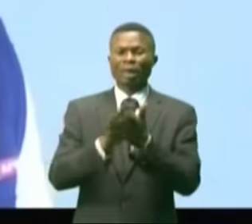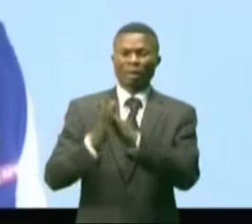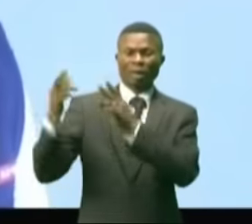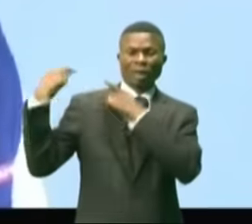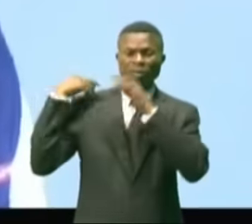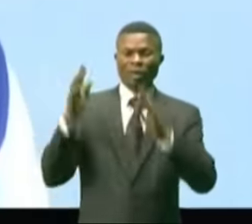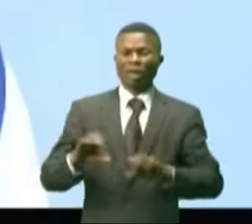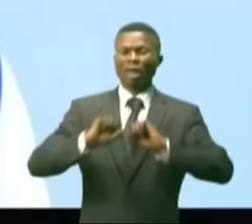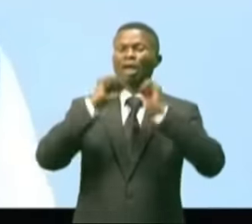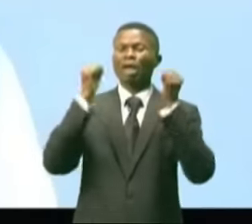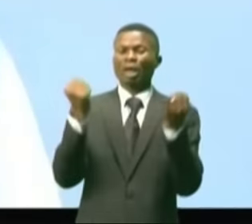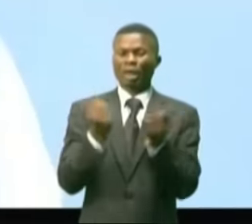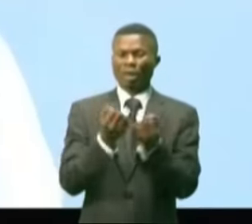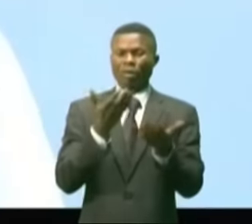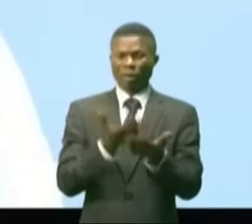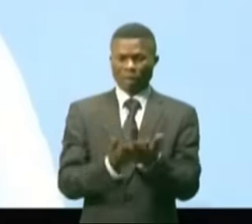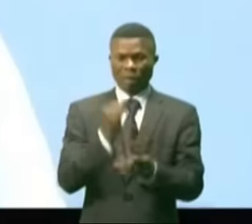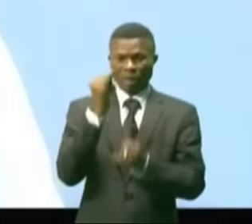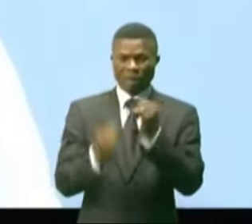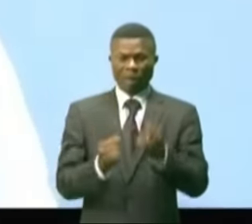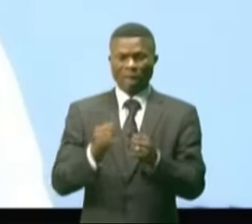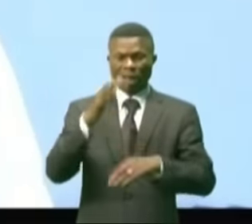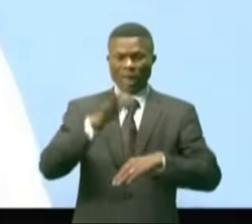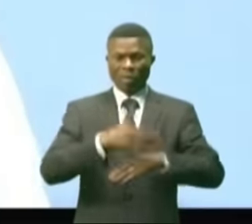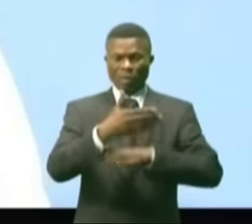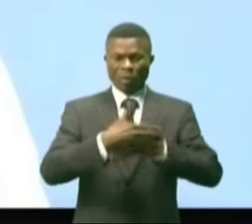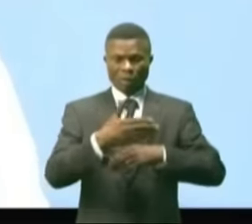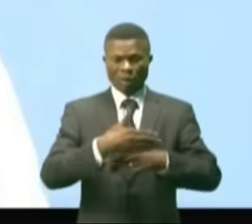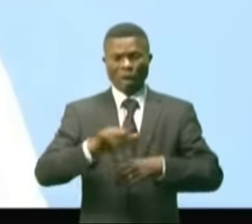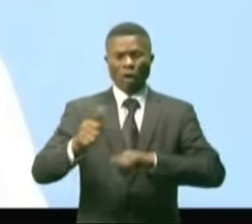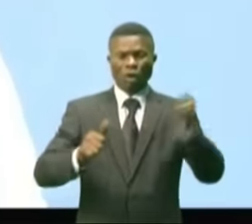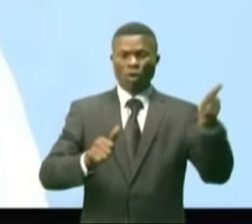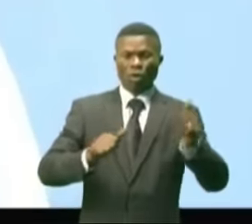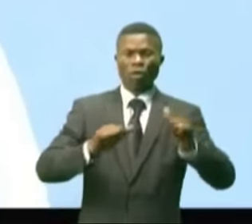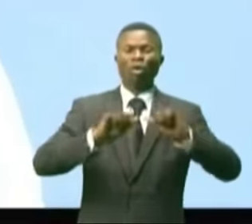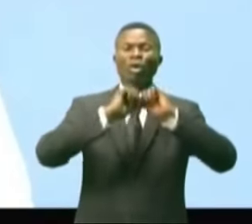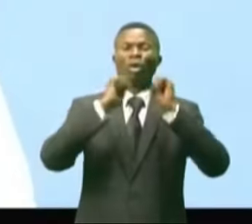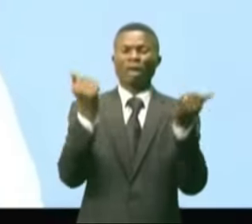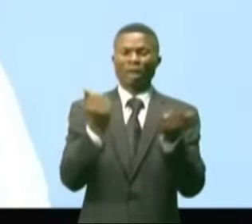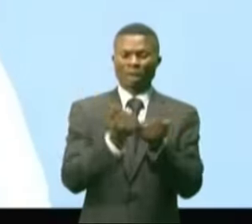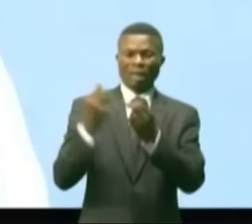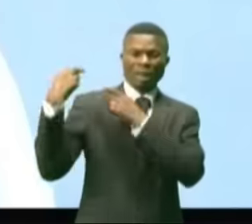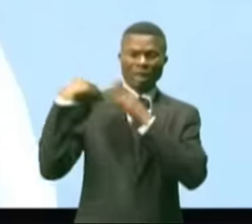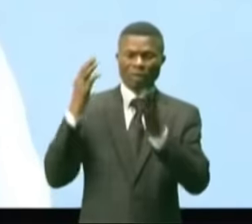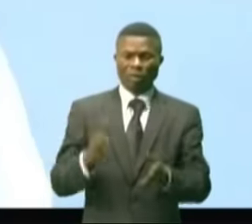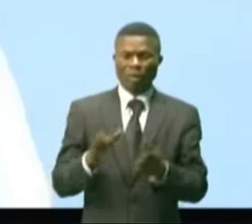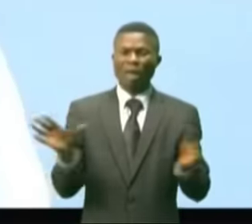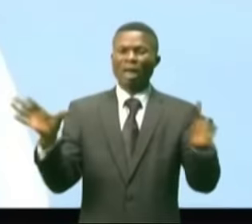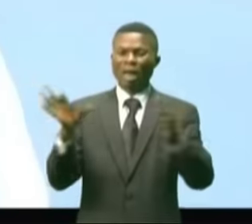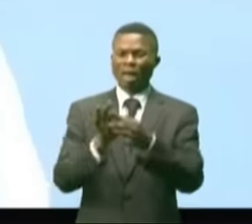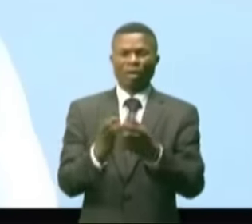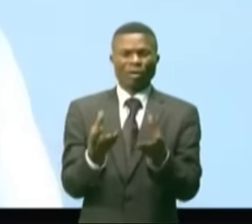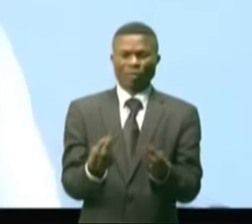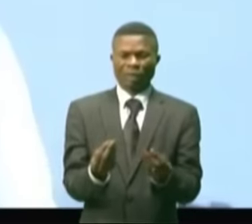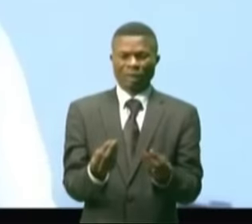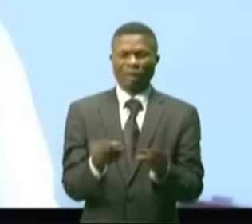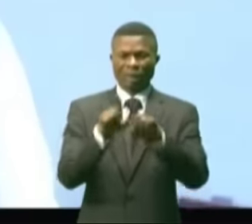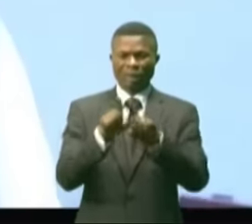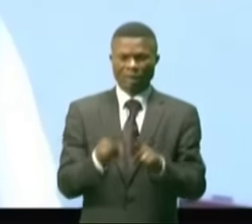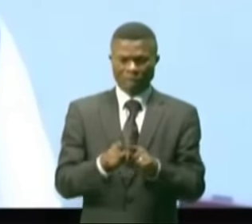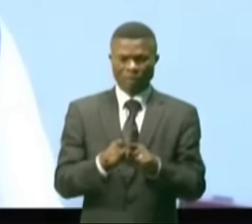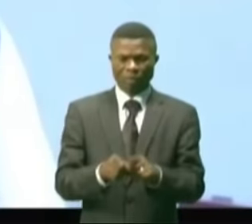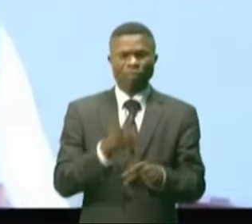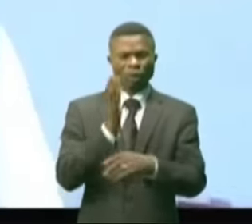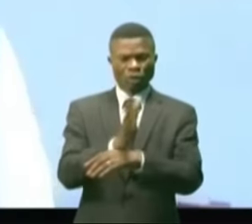d'une association. Et quand il est à côté de notre responsable de l'autre association, il collabore facilement et il se donne